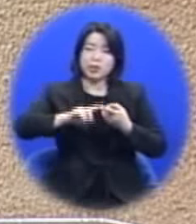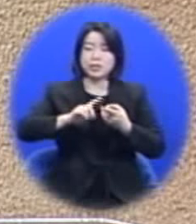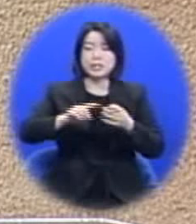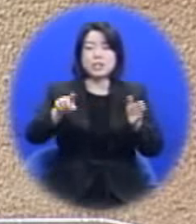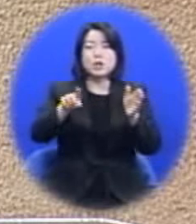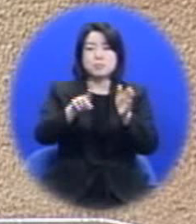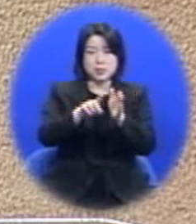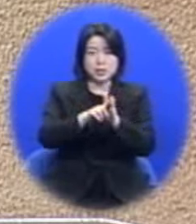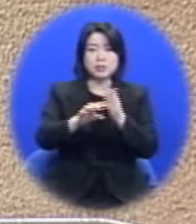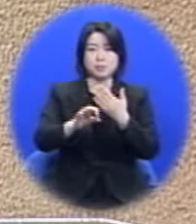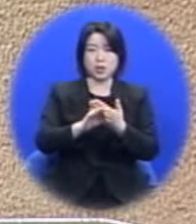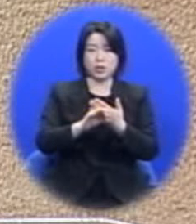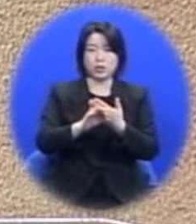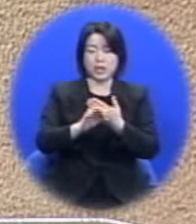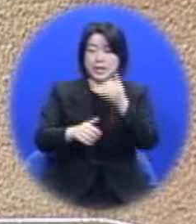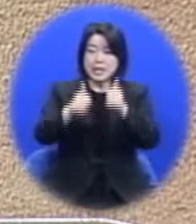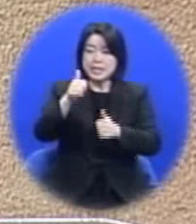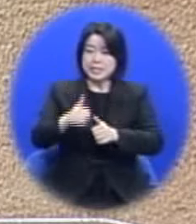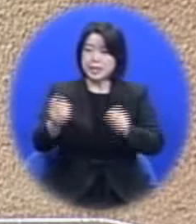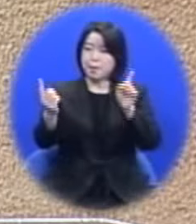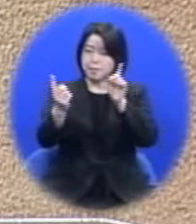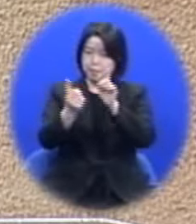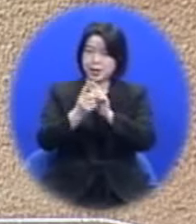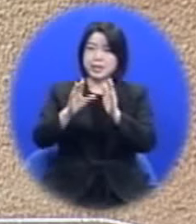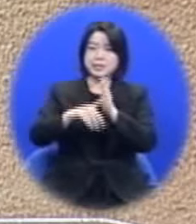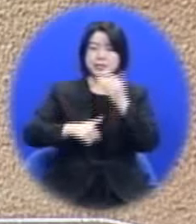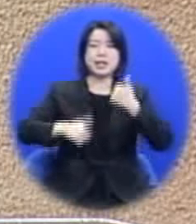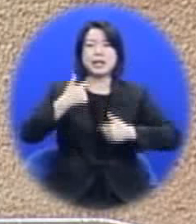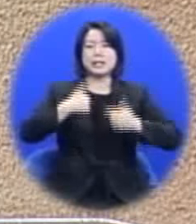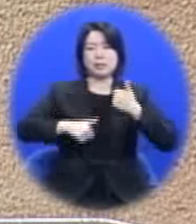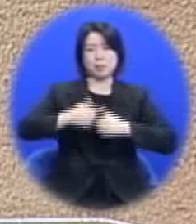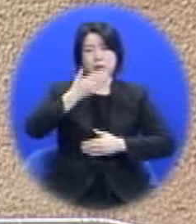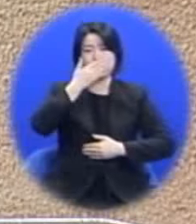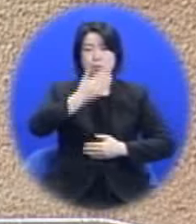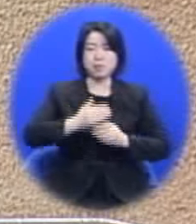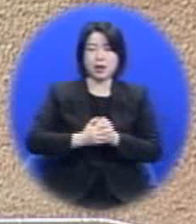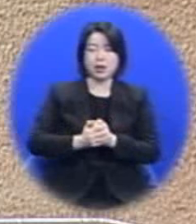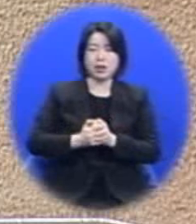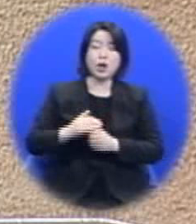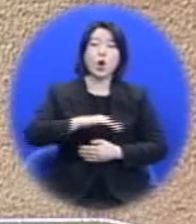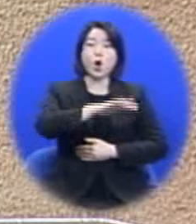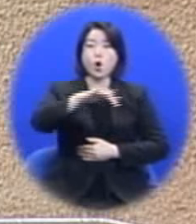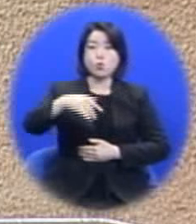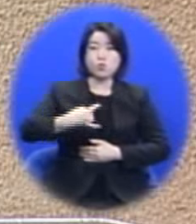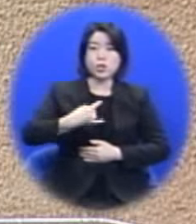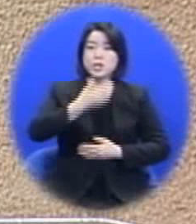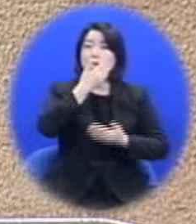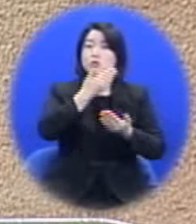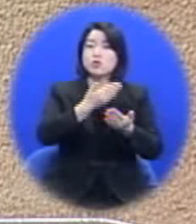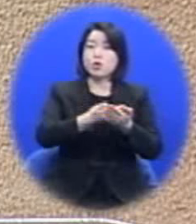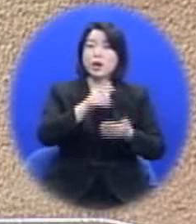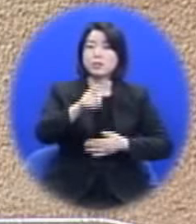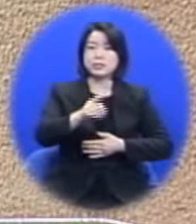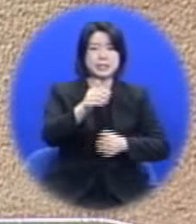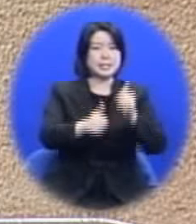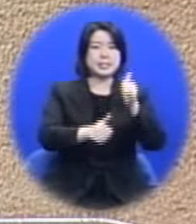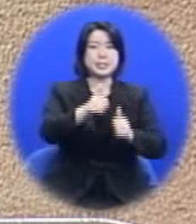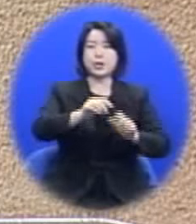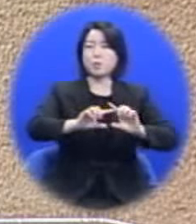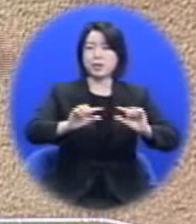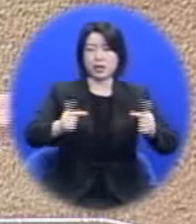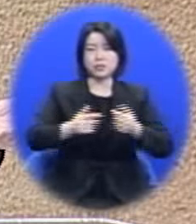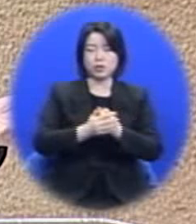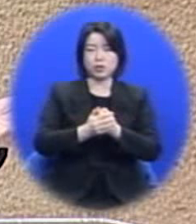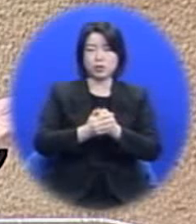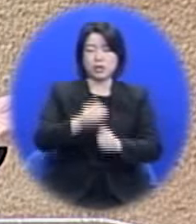시험을 만났을 때 기뻐할 수 있어요. 우리에게 있어서 중요한 것은 시험이 아니에요.